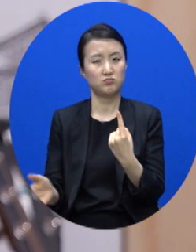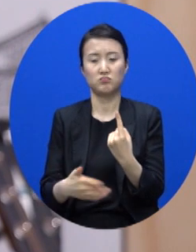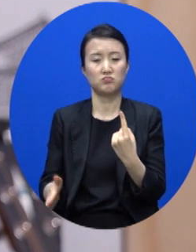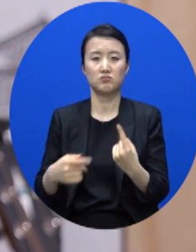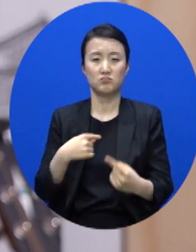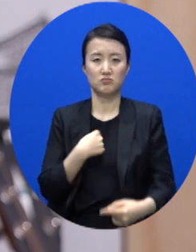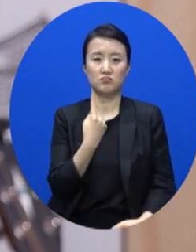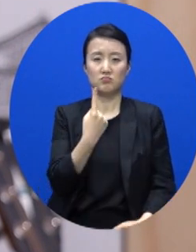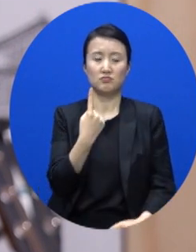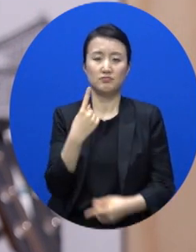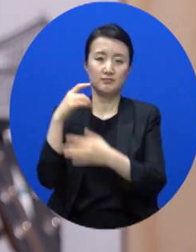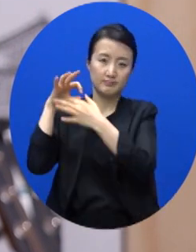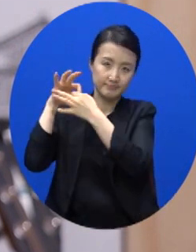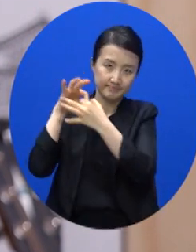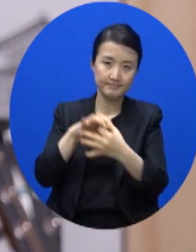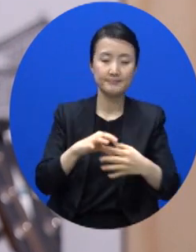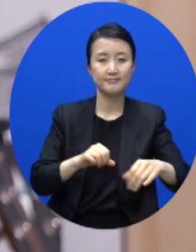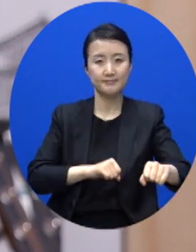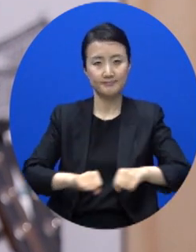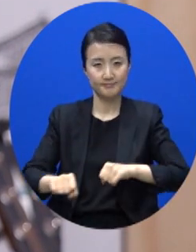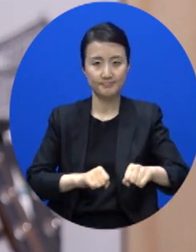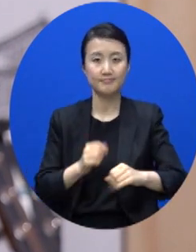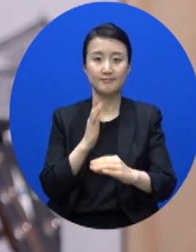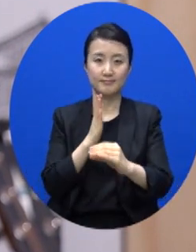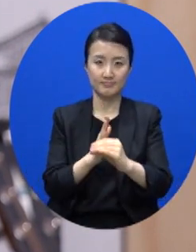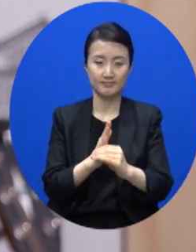역할을 하게 됐습니다.